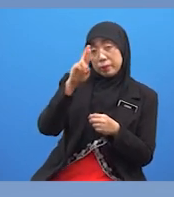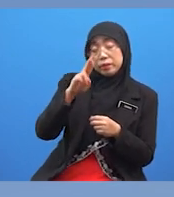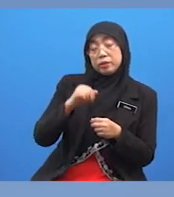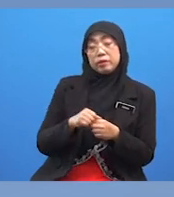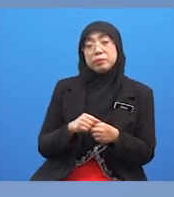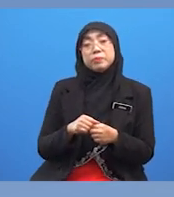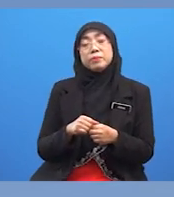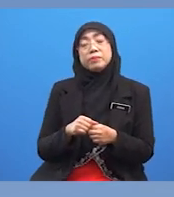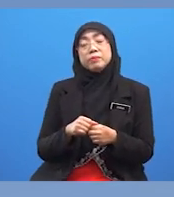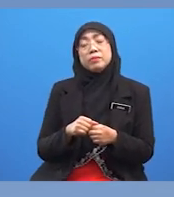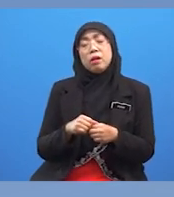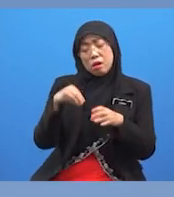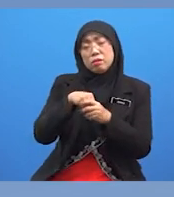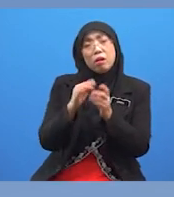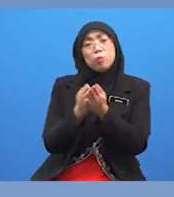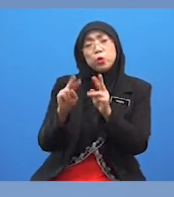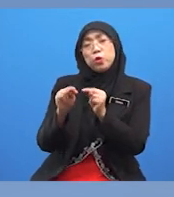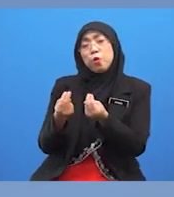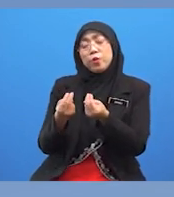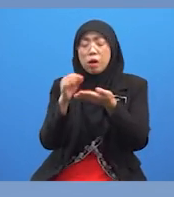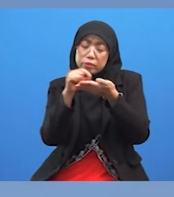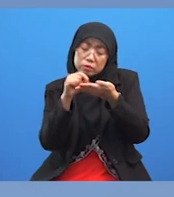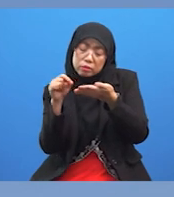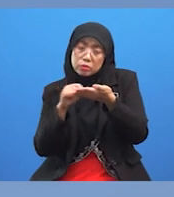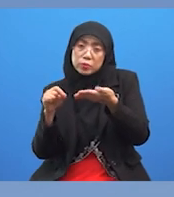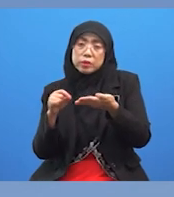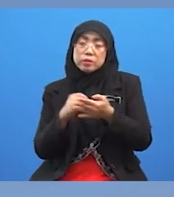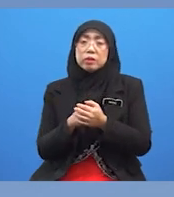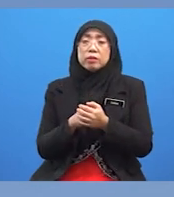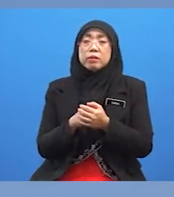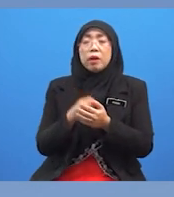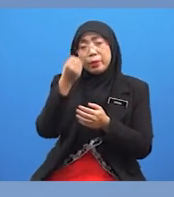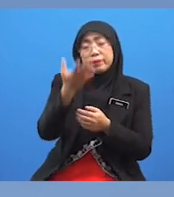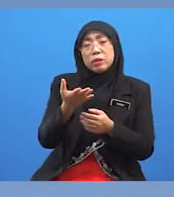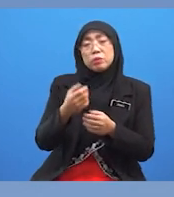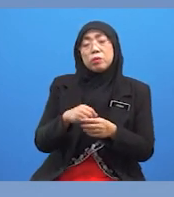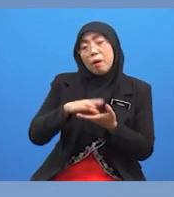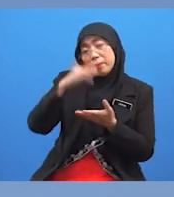Pengarang mencatatkan watak Syed Salim Al-Makki belajar ilmu agama di Mekah.